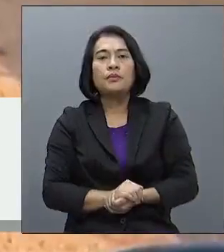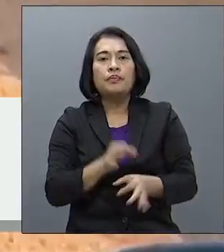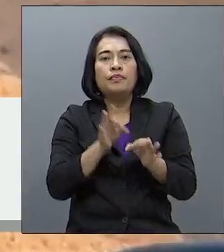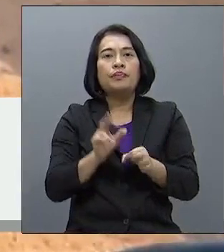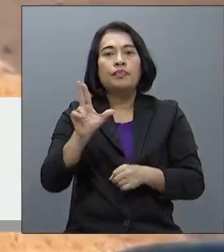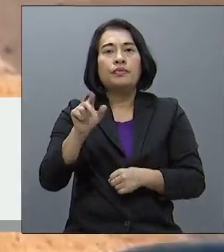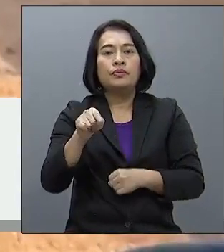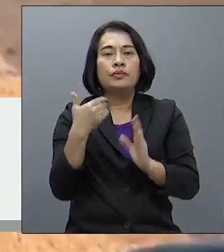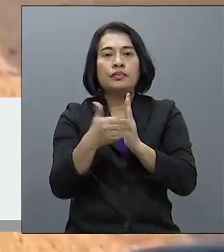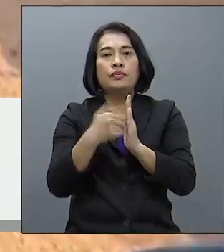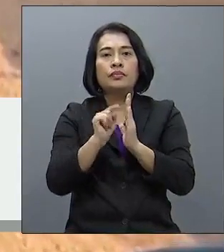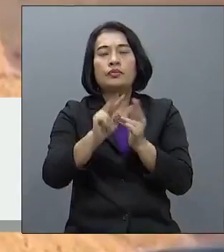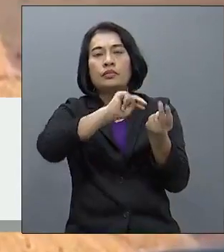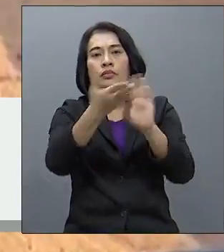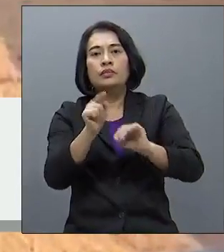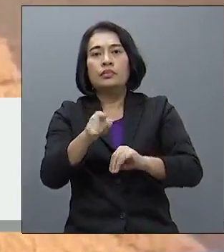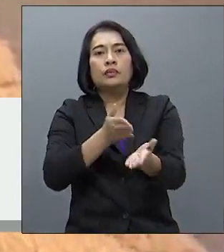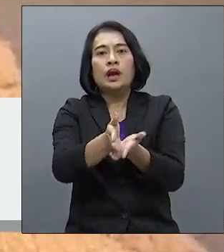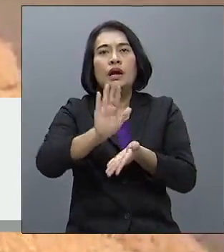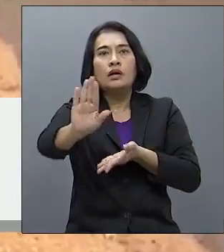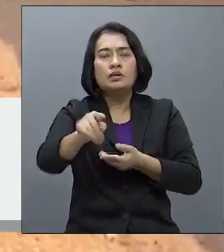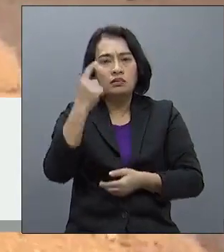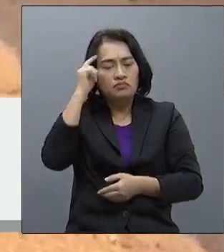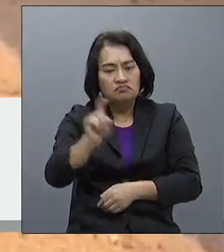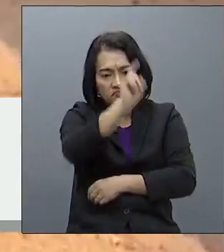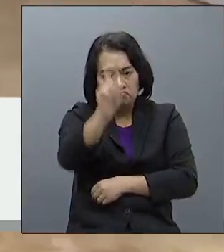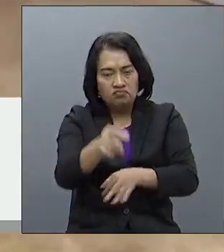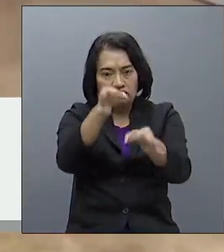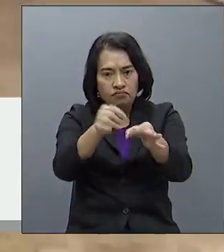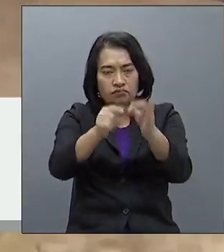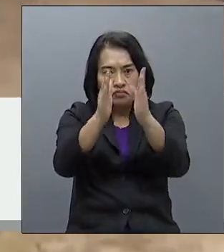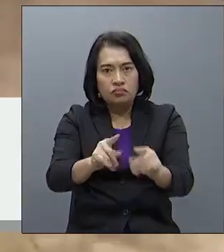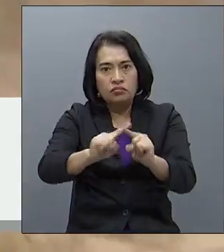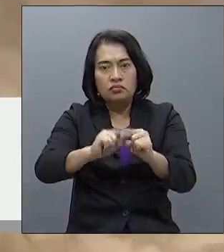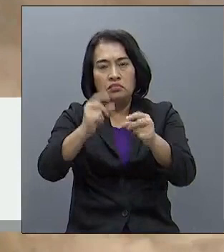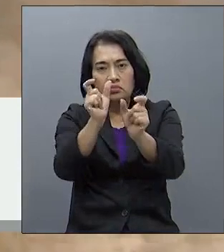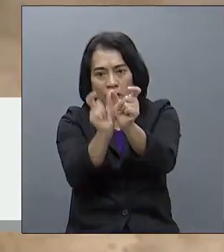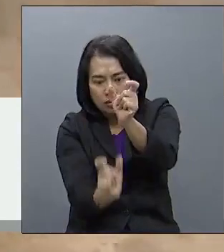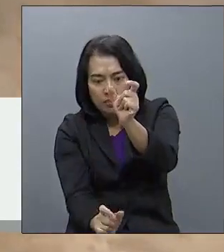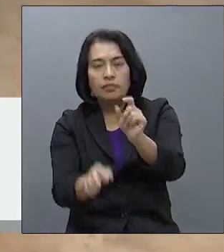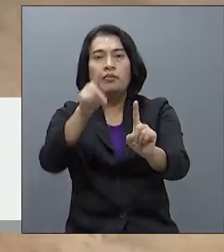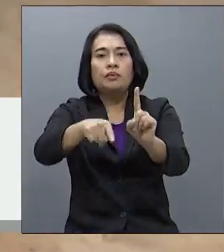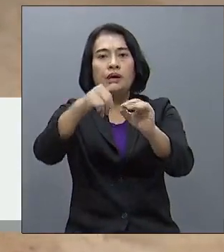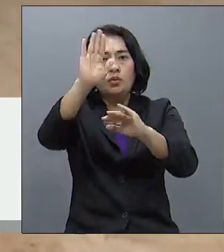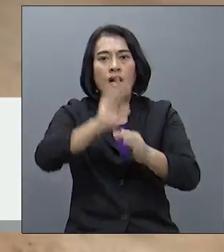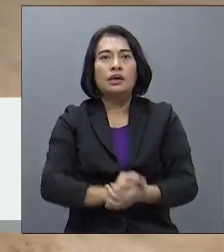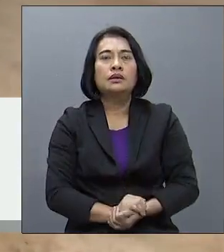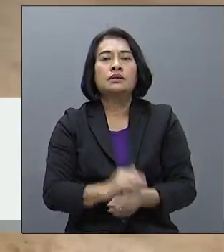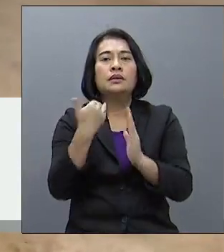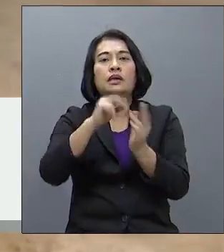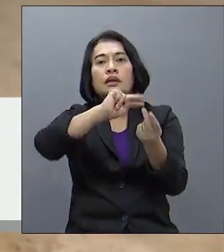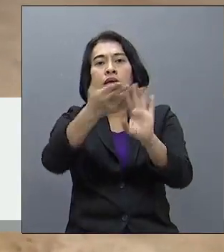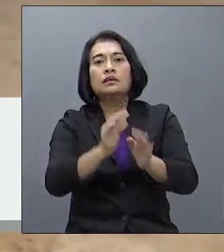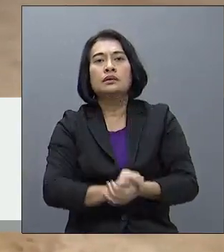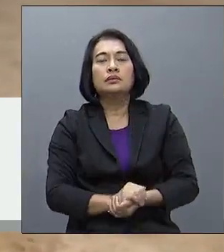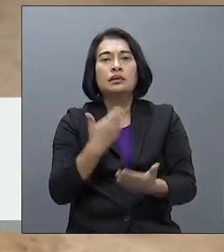พนมก็ให้ข้อมูลบอกว่าบัญชีต้องสงสัยที่ตรวจพบมีกว่า1,000 บัญชีในนครพนมนะคะที่ผ่านมาพบว่าบางบัญชี